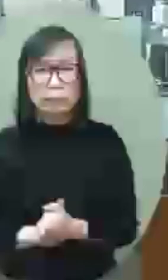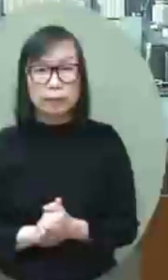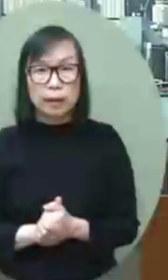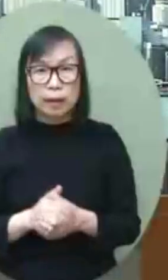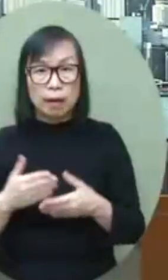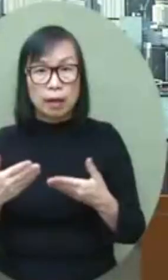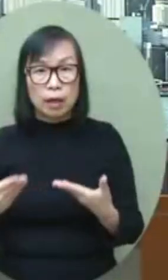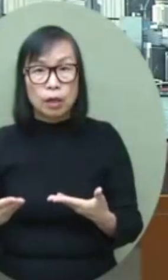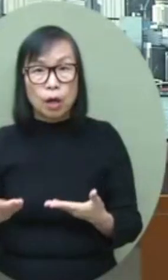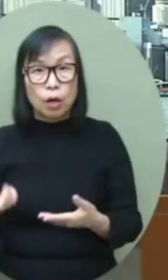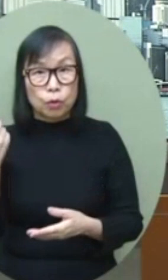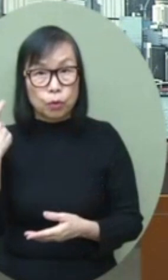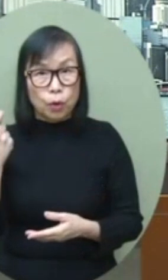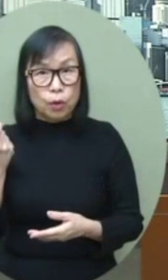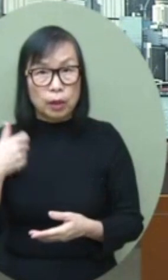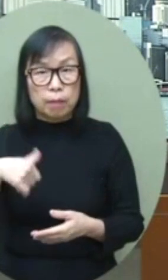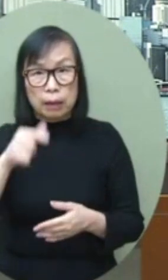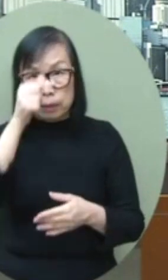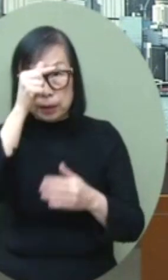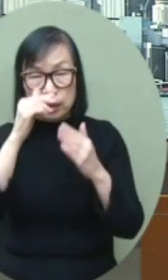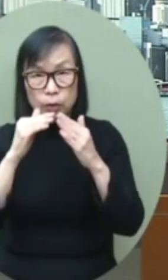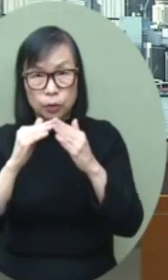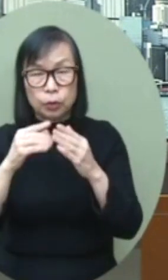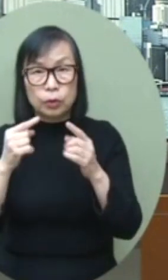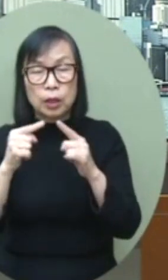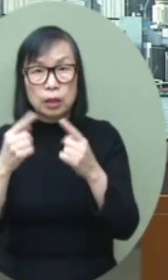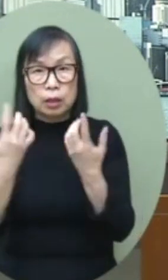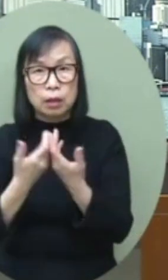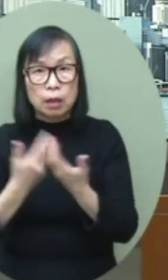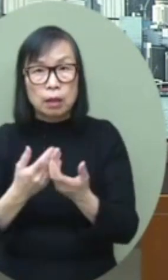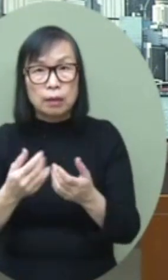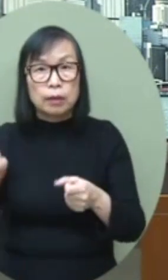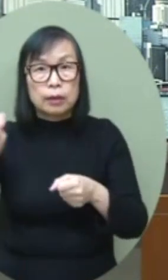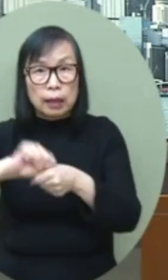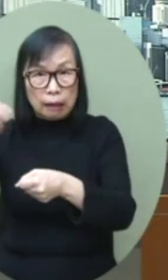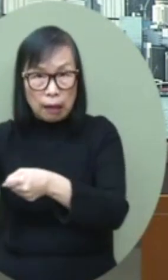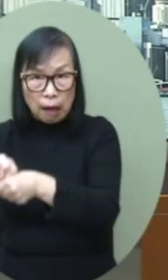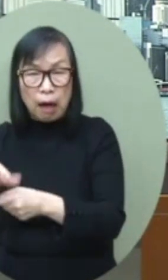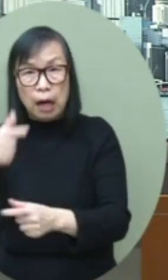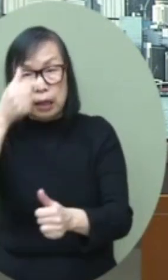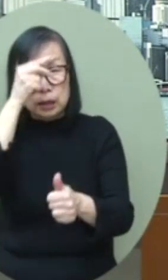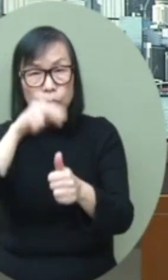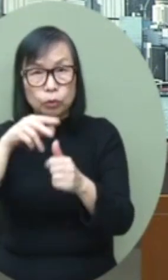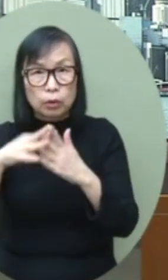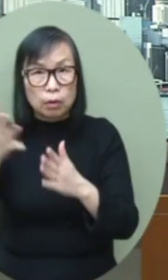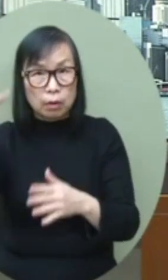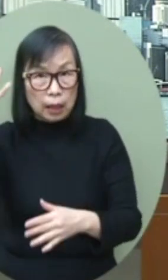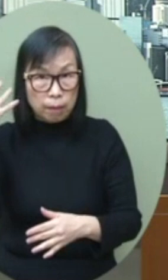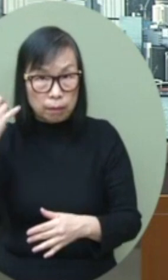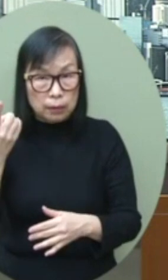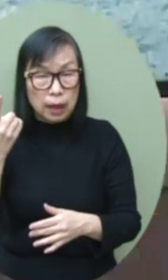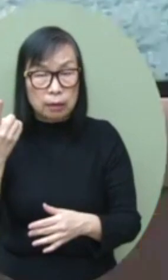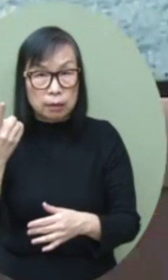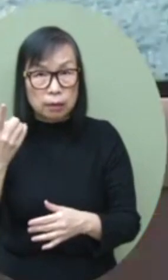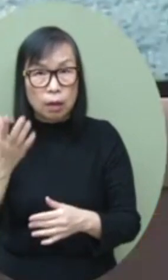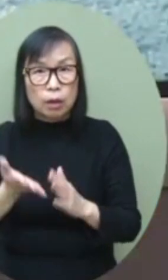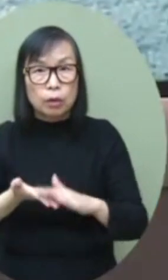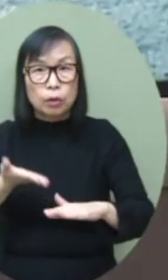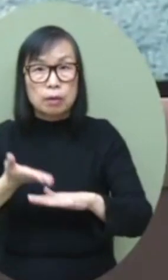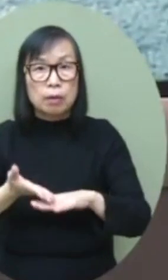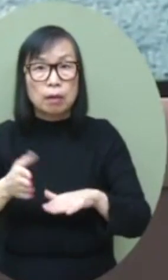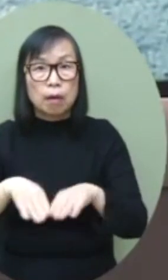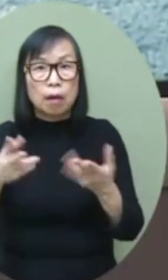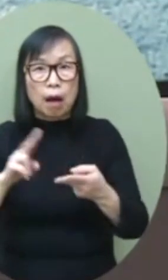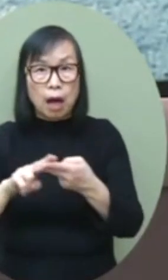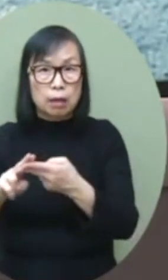而家最近入院嘅人數咧都係大增，咁醫管局琴日咧就已經重新啟動咗